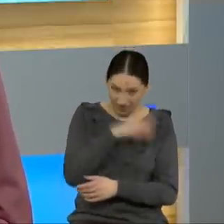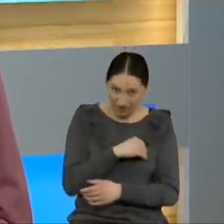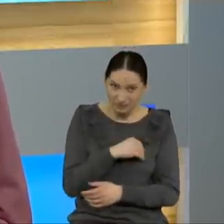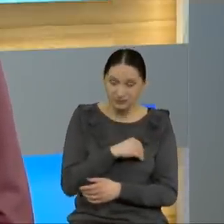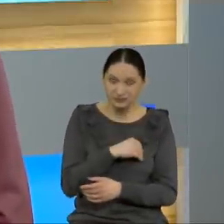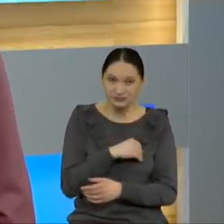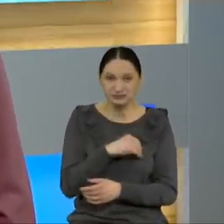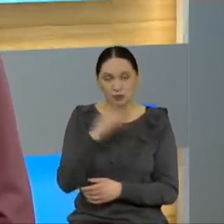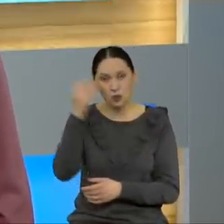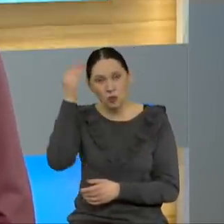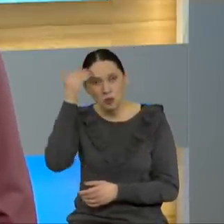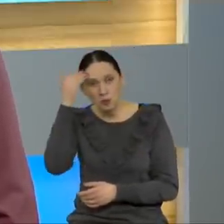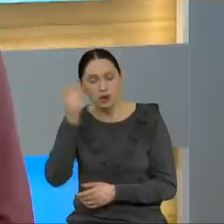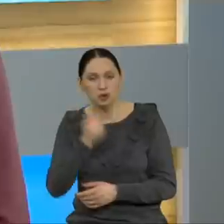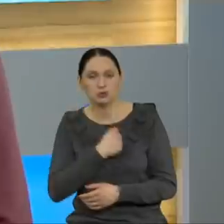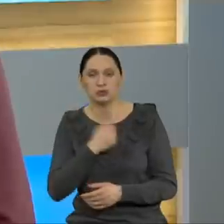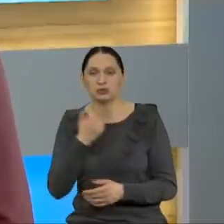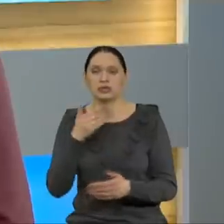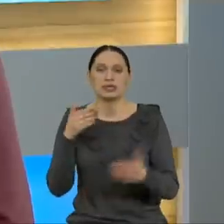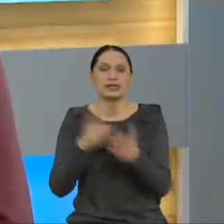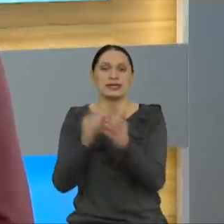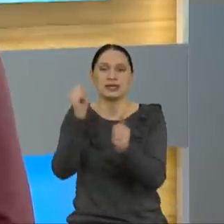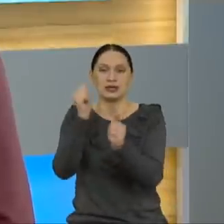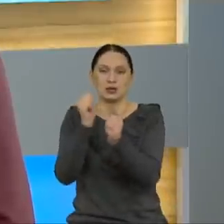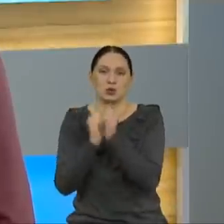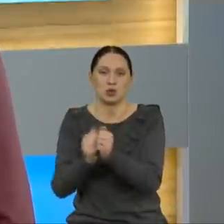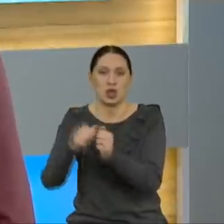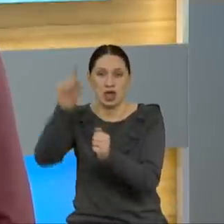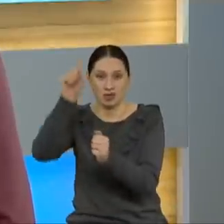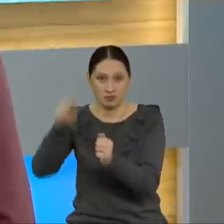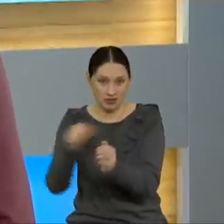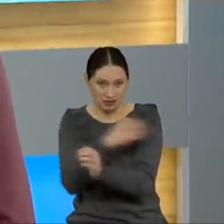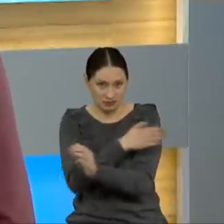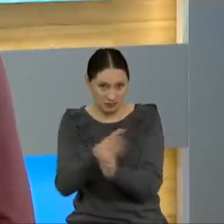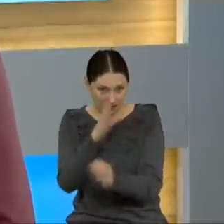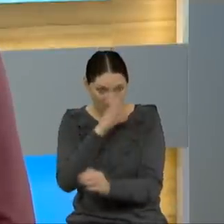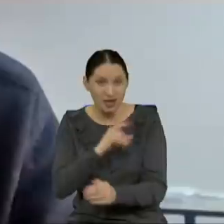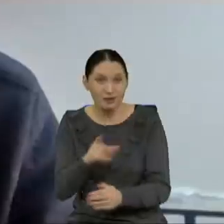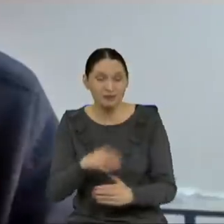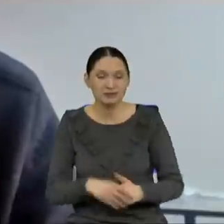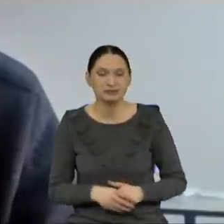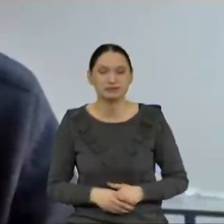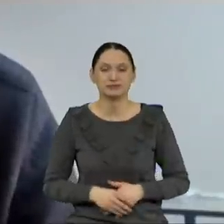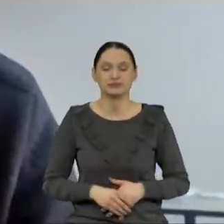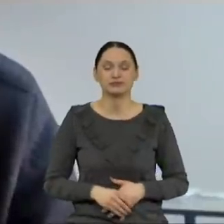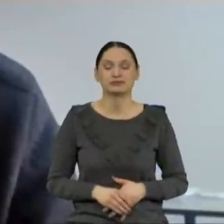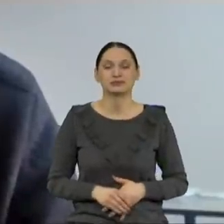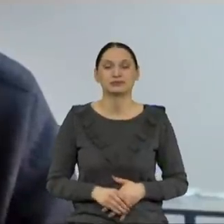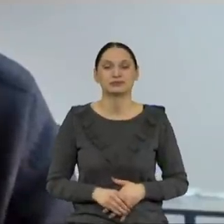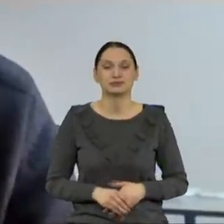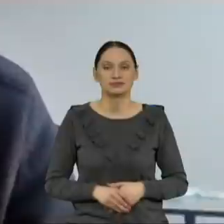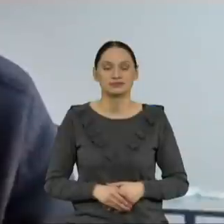susitarimą iki naujų mokslo metų, kaip planuojama? Aš manau, kad mano tokia yra nuomonė, kad